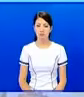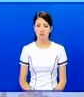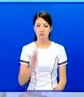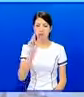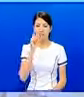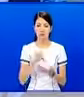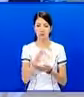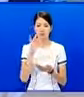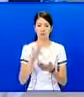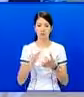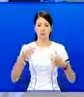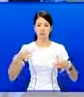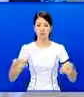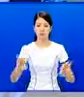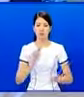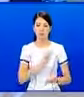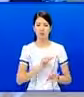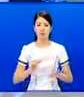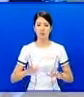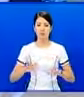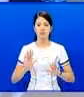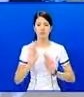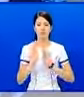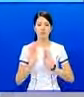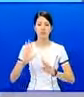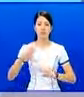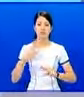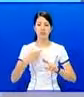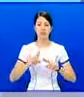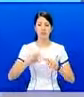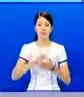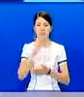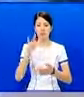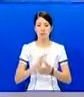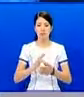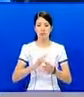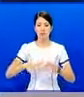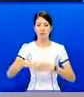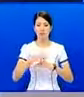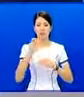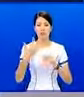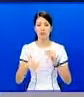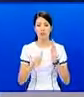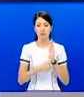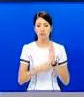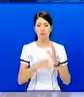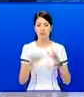Шымкентте бос жұмыс орындарының жәрменкесі болып өтті. Шарада қала аумағында орналасқан 256 кәсіпорын мен бірнеше